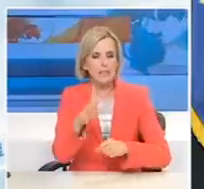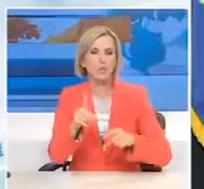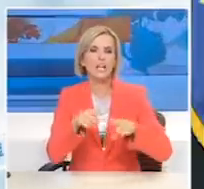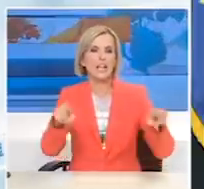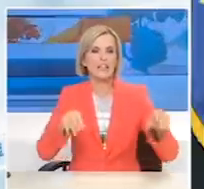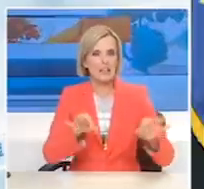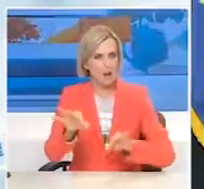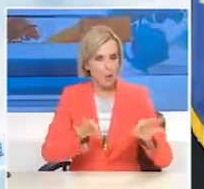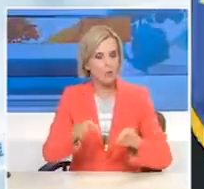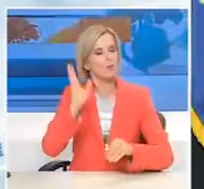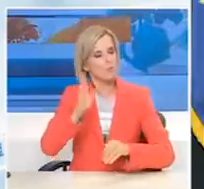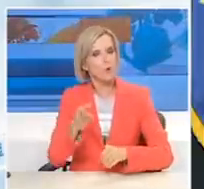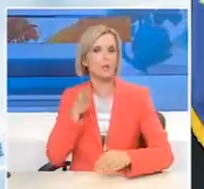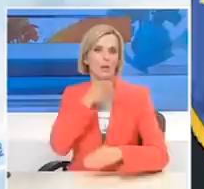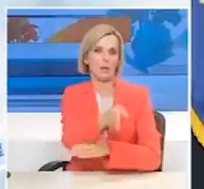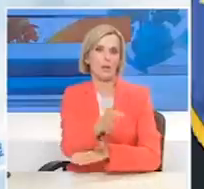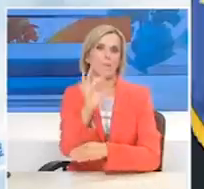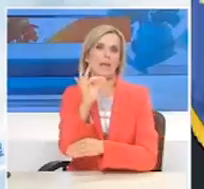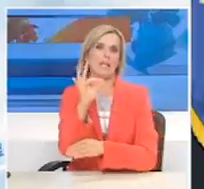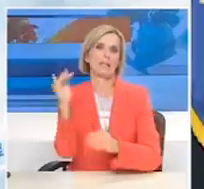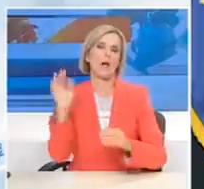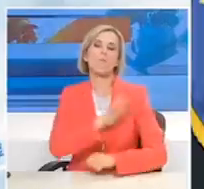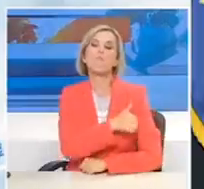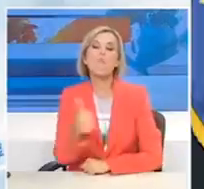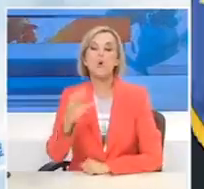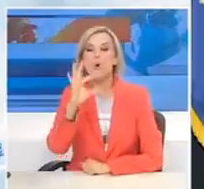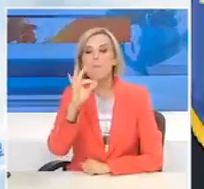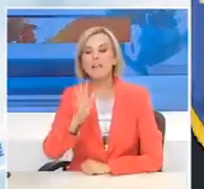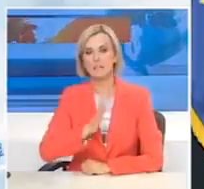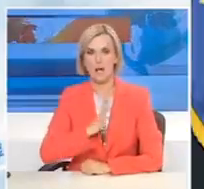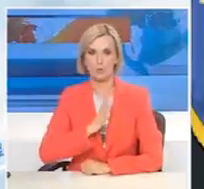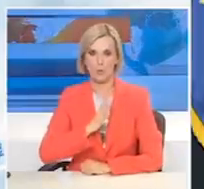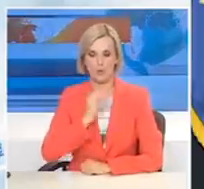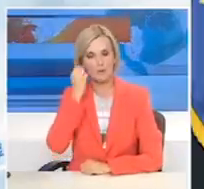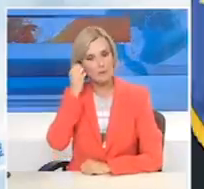τετραγωνικών μπορεί να δεχτεί ως 50 άτομα. Επιπλέον υπάρχει ισχυρή